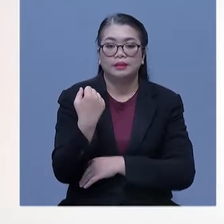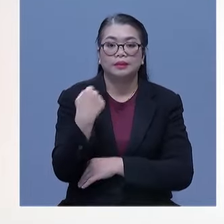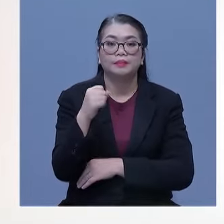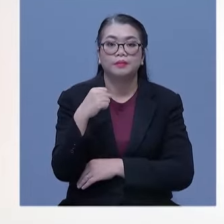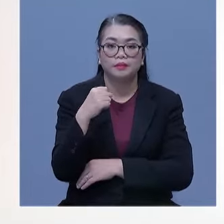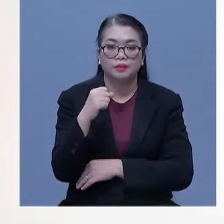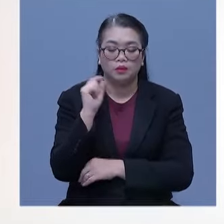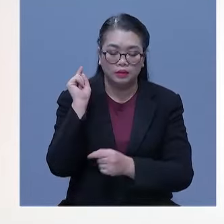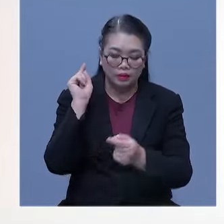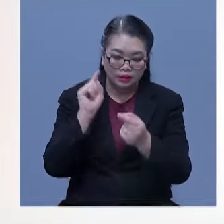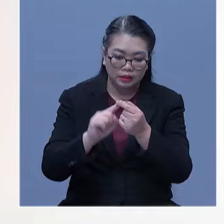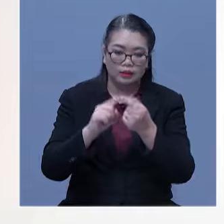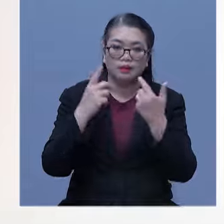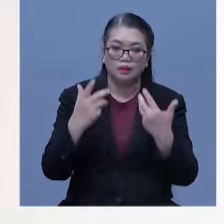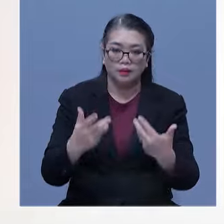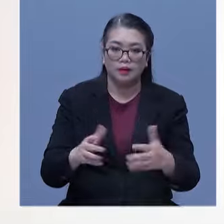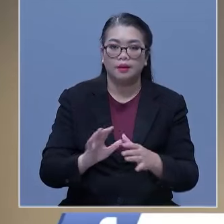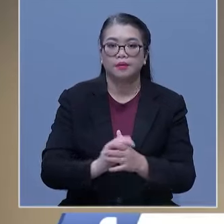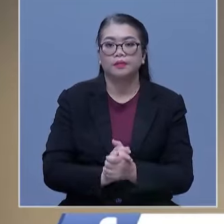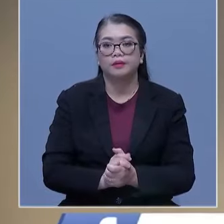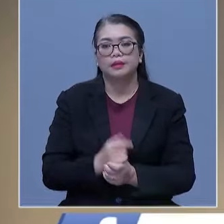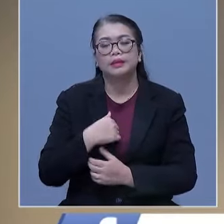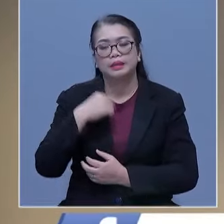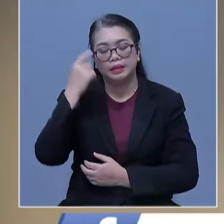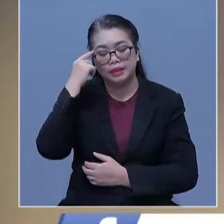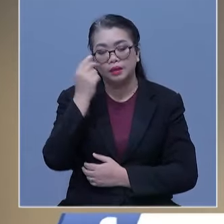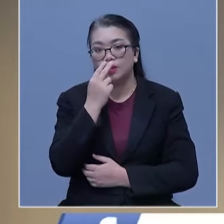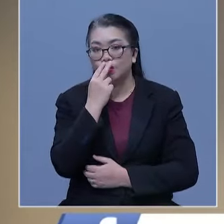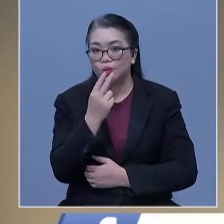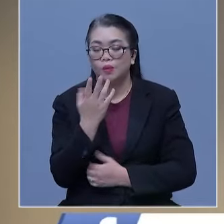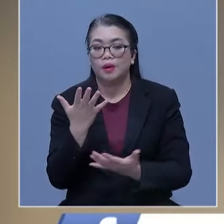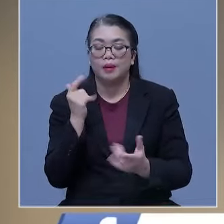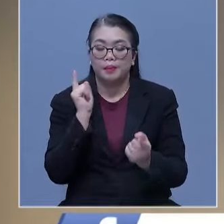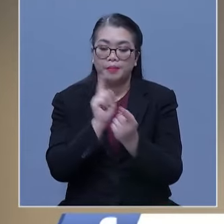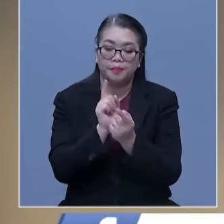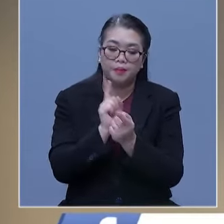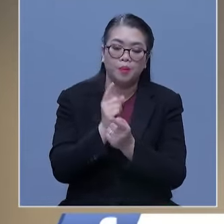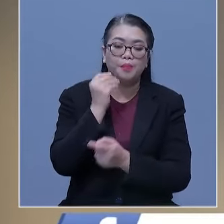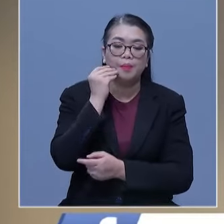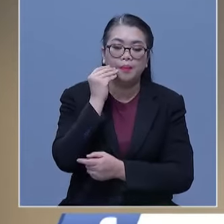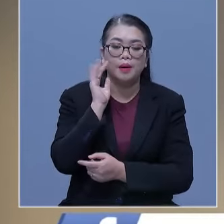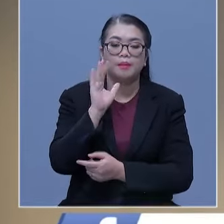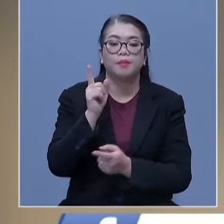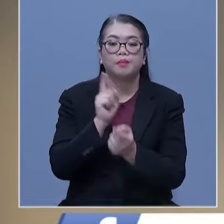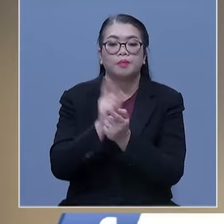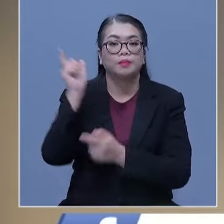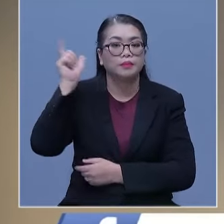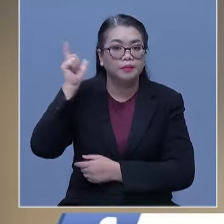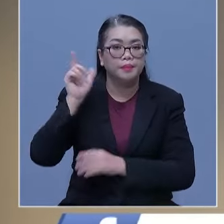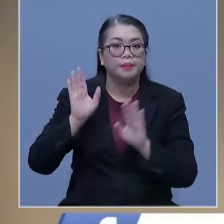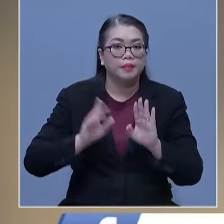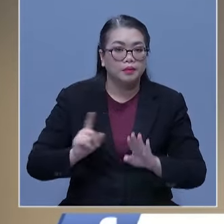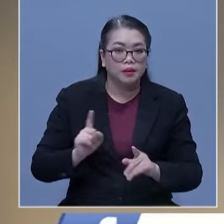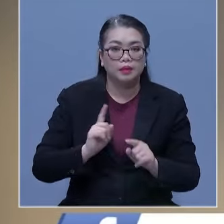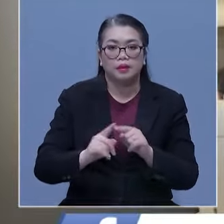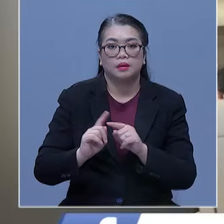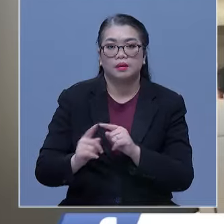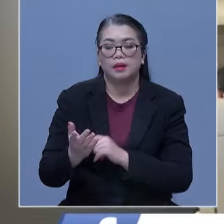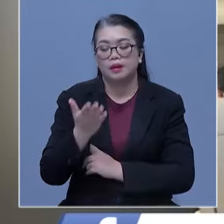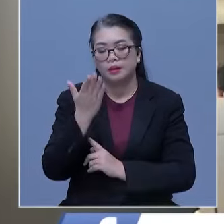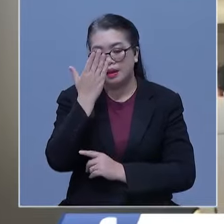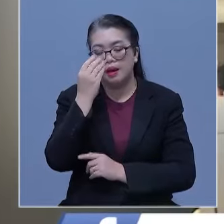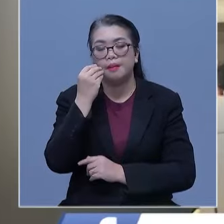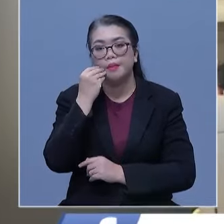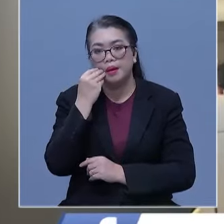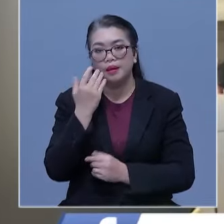น่าจะเดินทางมาถึงแล้วนะคุณจอยนะครับเดี๋ยวคงได้เห็นบรรยากาศเพราะว่าทีมข่าวของเราปักหลักเกาะติดอยู่ที่หน้าบ้านจันทร์สอง